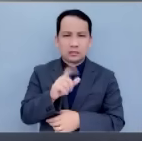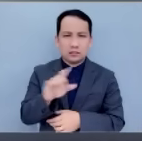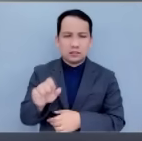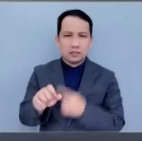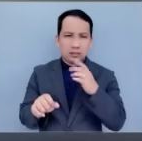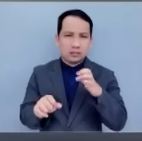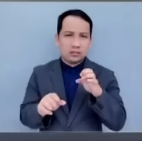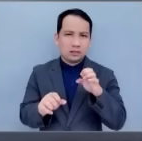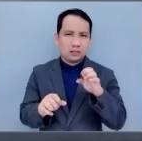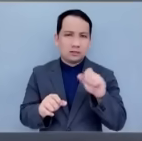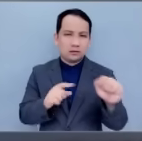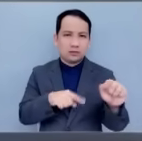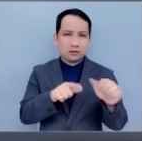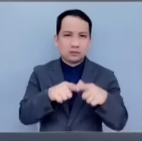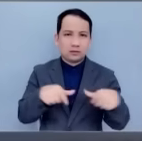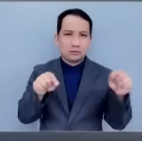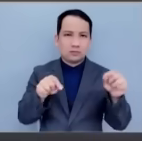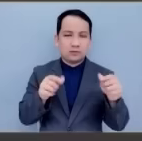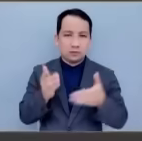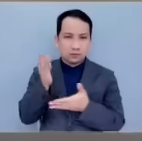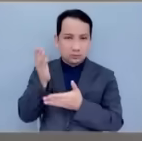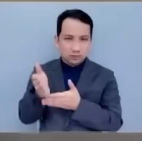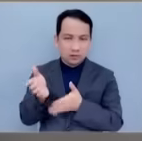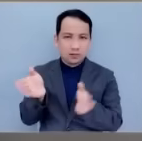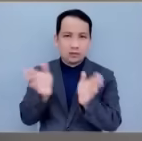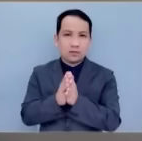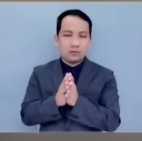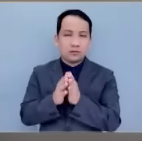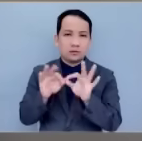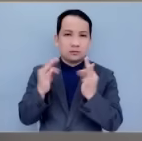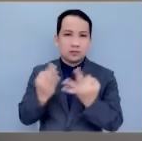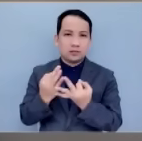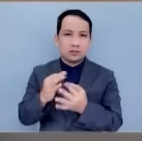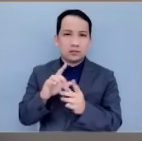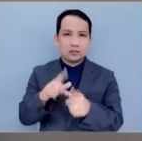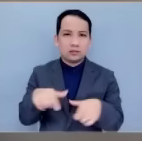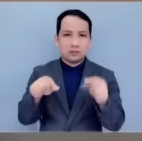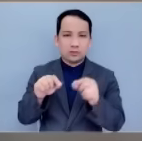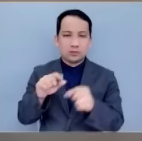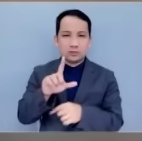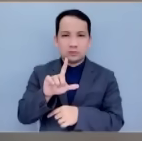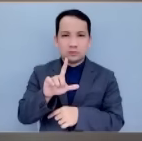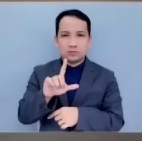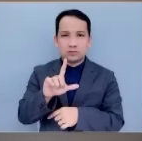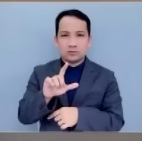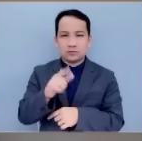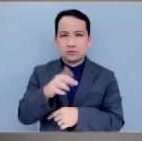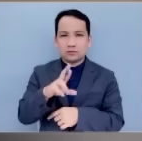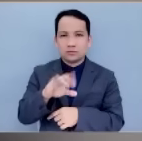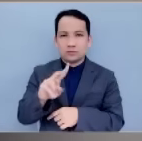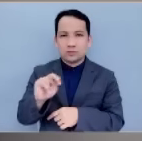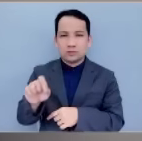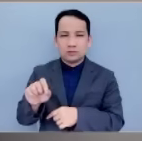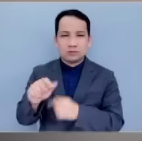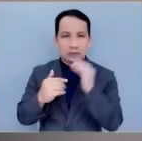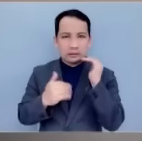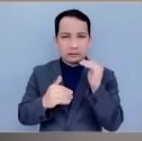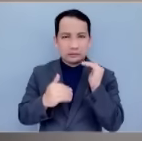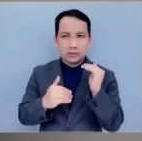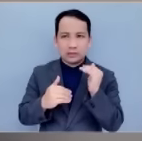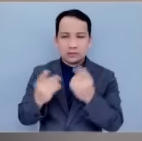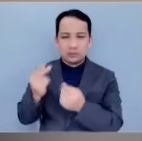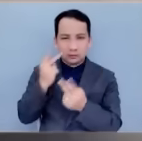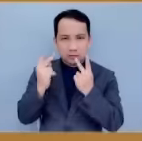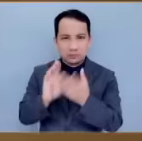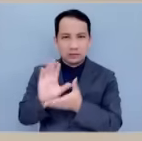ng Pilipinas sa Japan, ilalapit nila ang hiling ng pamilya Morales sa Japanese government. Pero sa ngayon, maging sila'y limitado rin ang nagagawang pagbisita sa